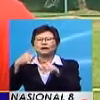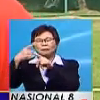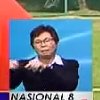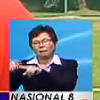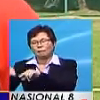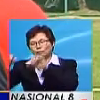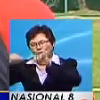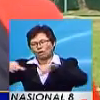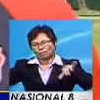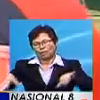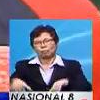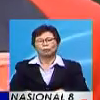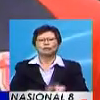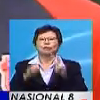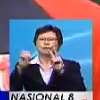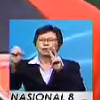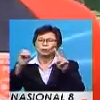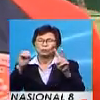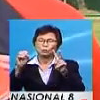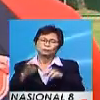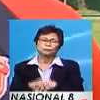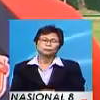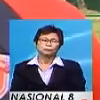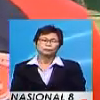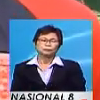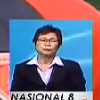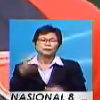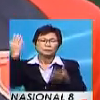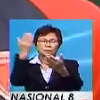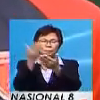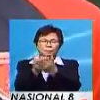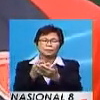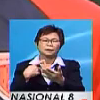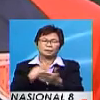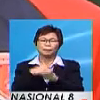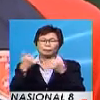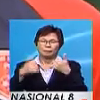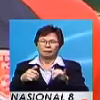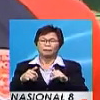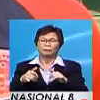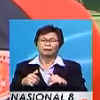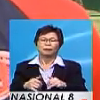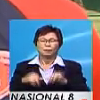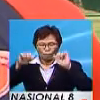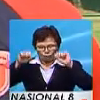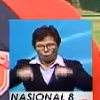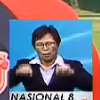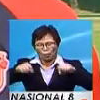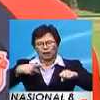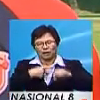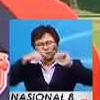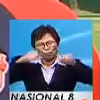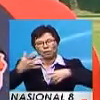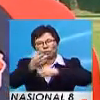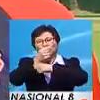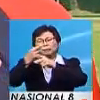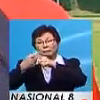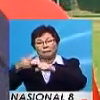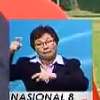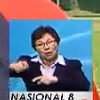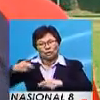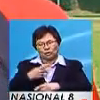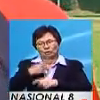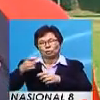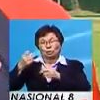walaupunting 40 saya ingatkan pemain tadi mustahil cuma yang perlu kita buat kerja keras dan